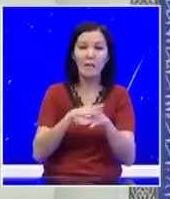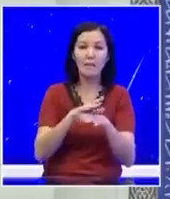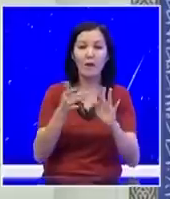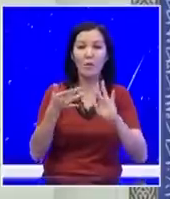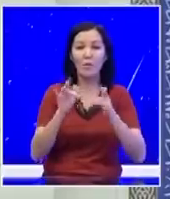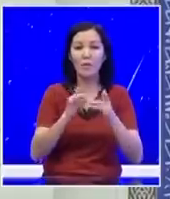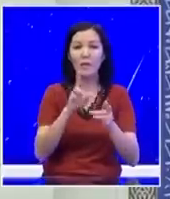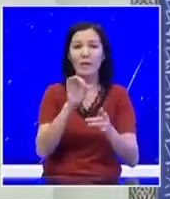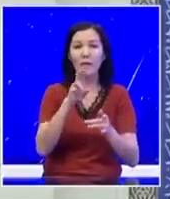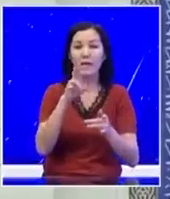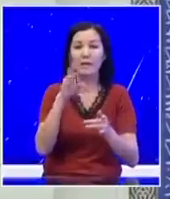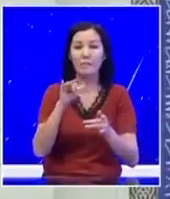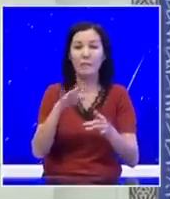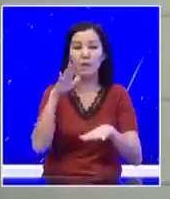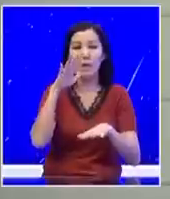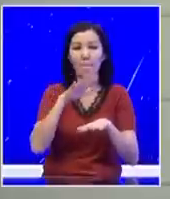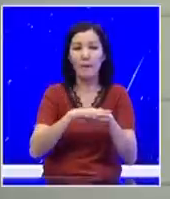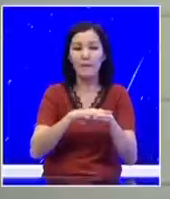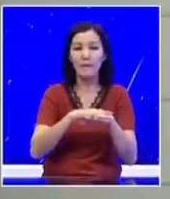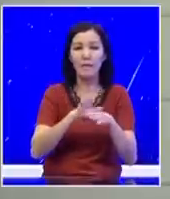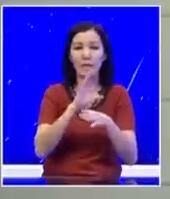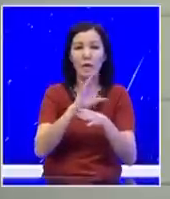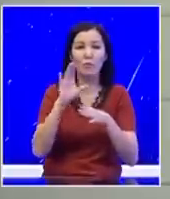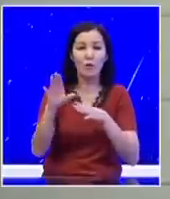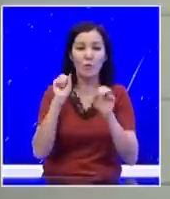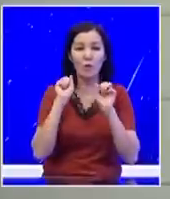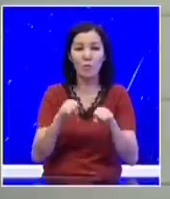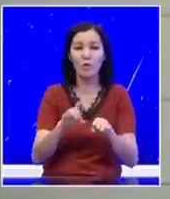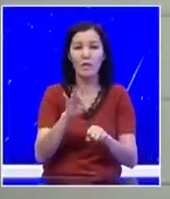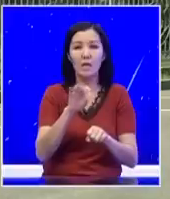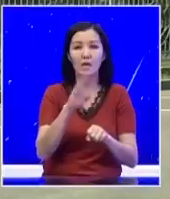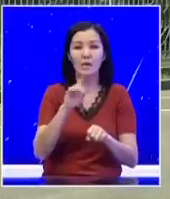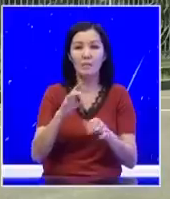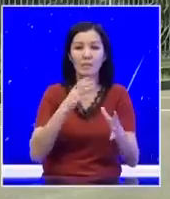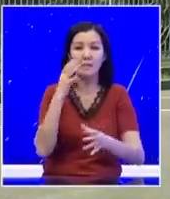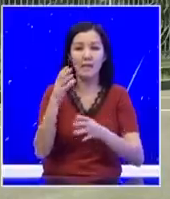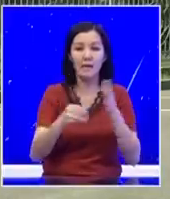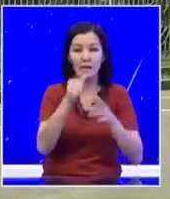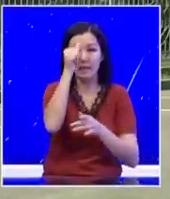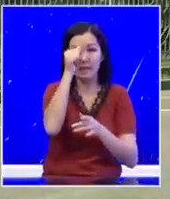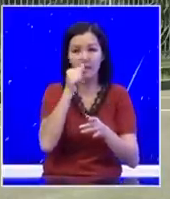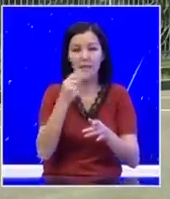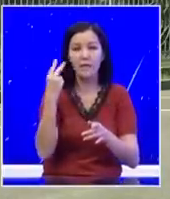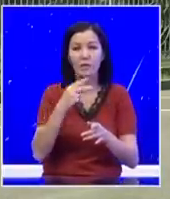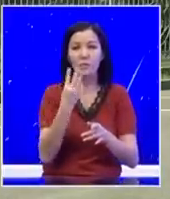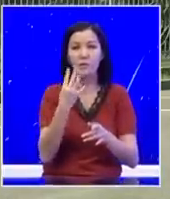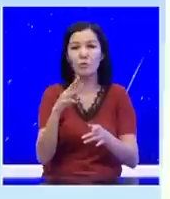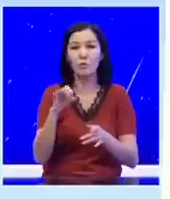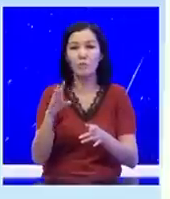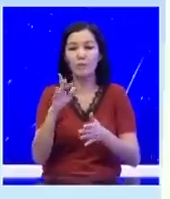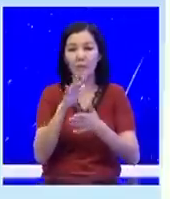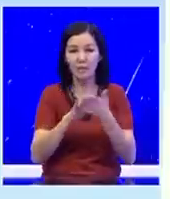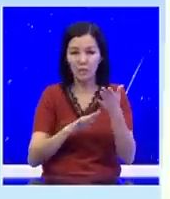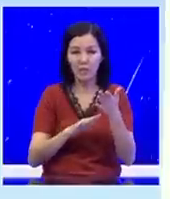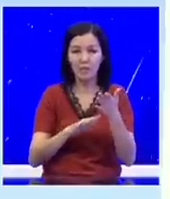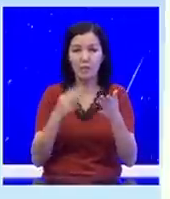түрде Каспий.кз, Хомбанк.кз арқылы аудара алады. Осы жылы Рамазан айы әлем бойынша 24 мамырға дейін созылады.